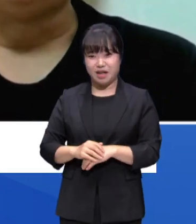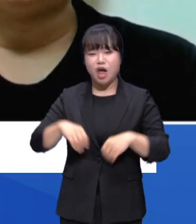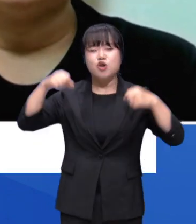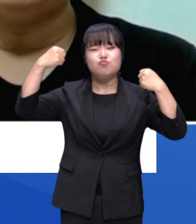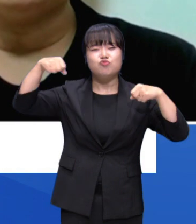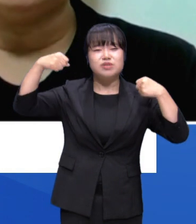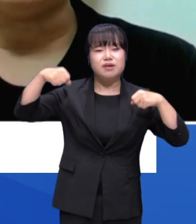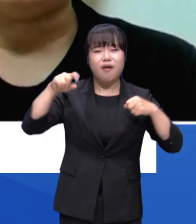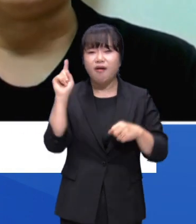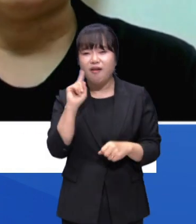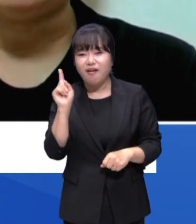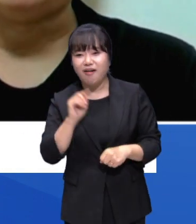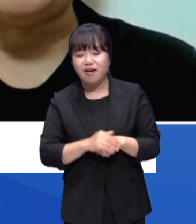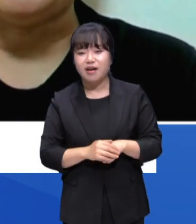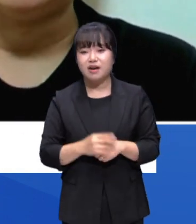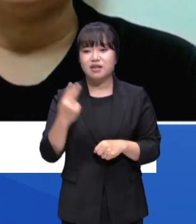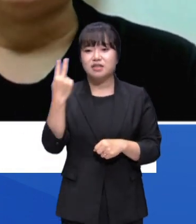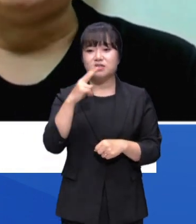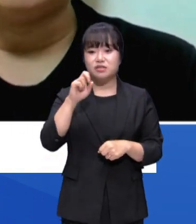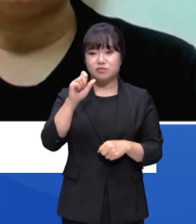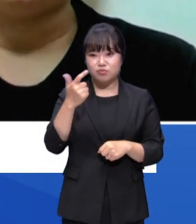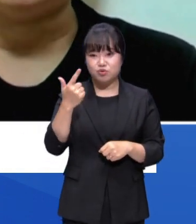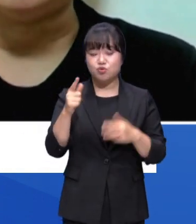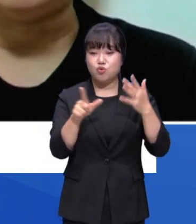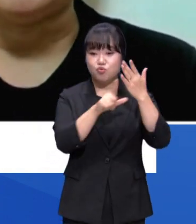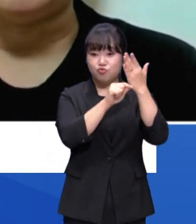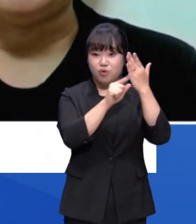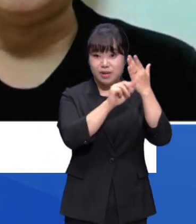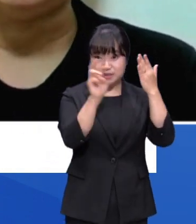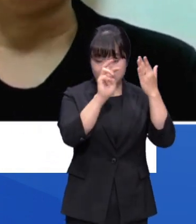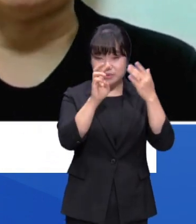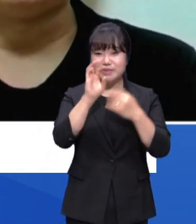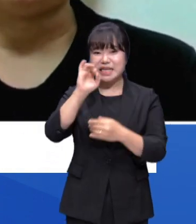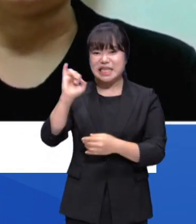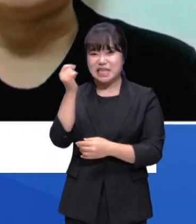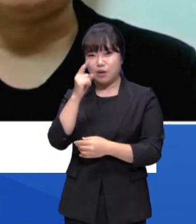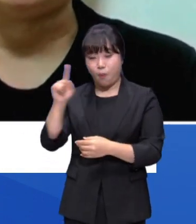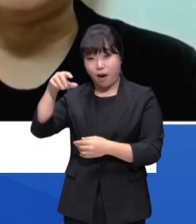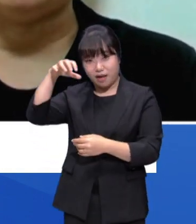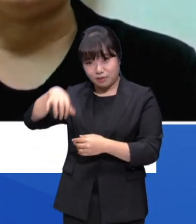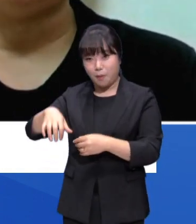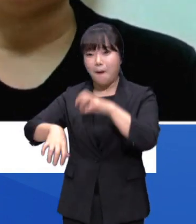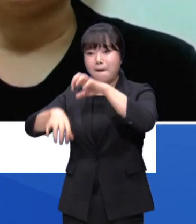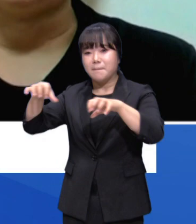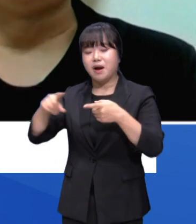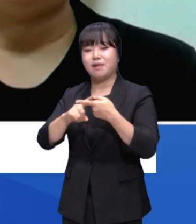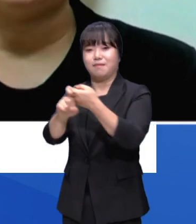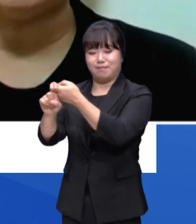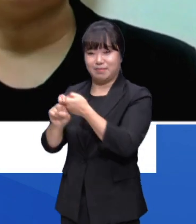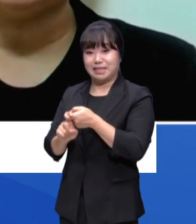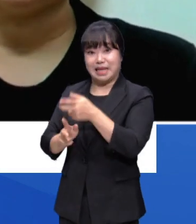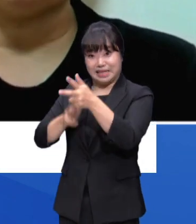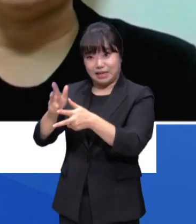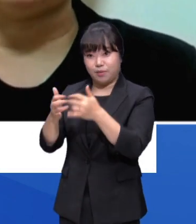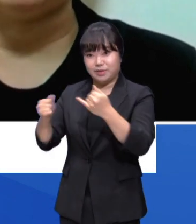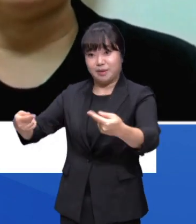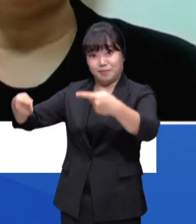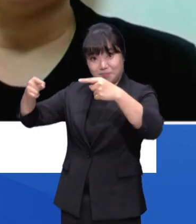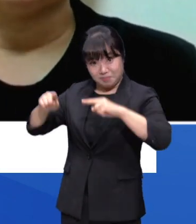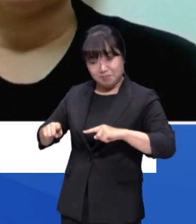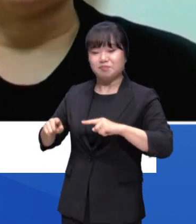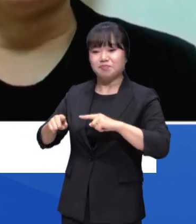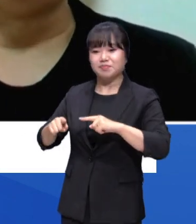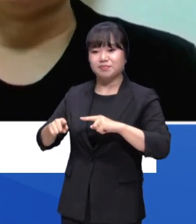뮤지컬은 2016년 9월 30일에 이화동 주민센터의 그 마을공동체 공모사업으로 예, 주민들이 함께